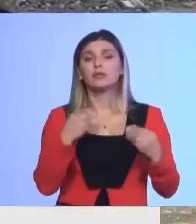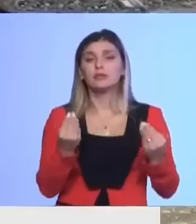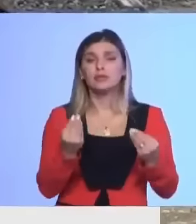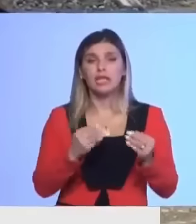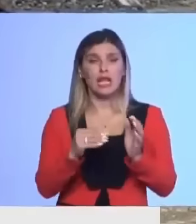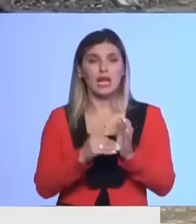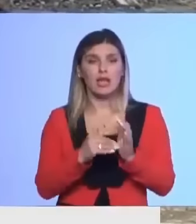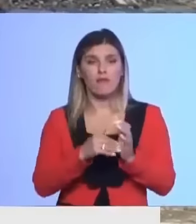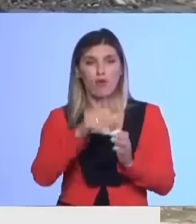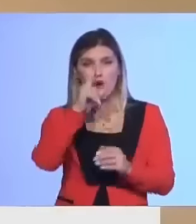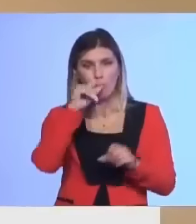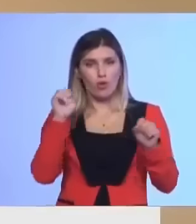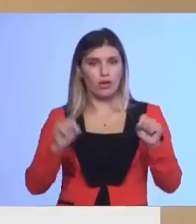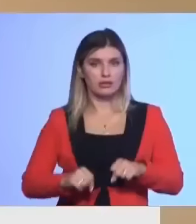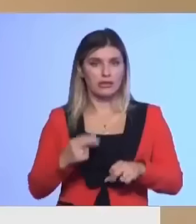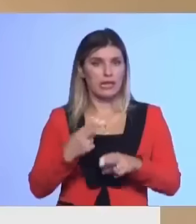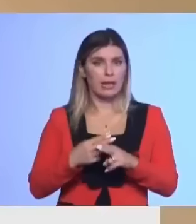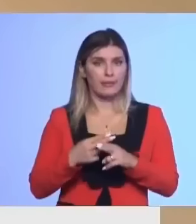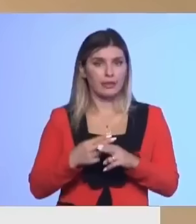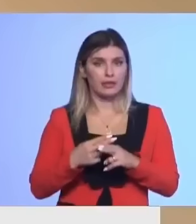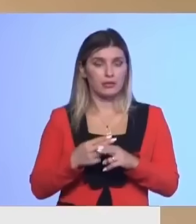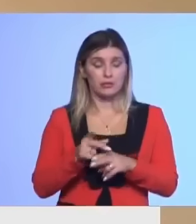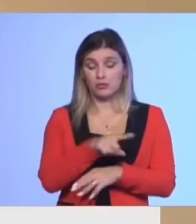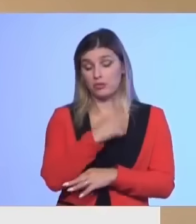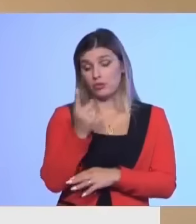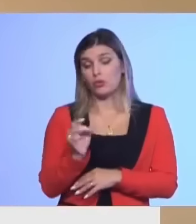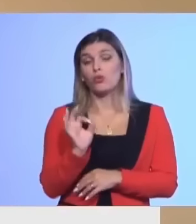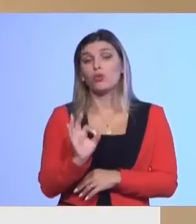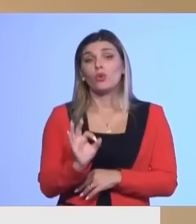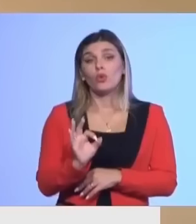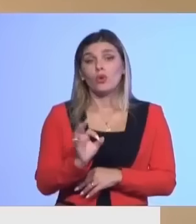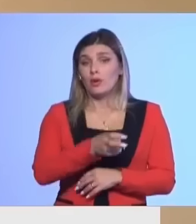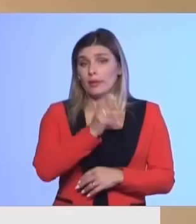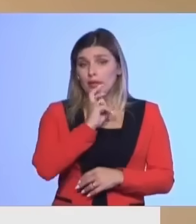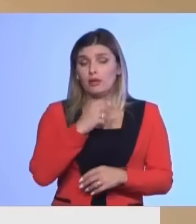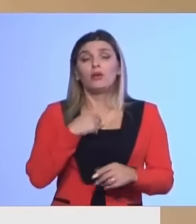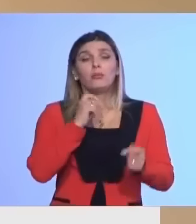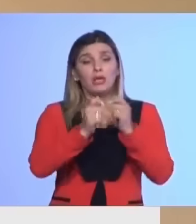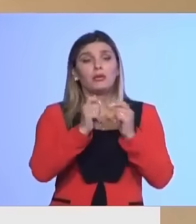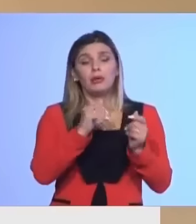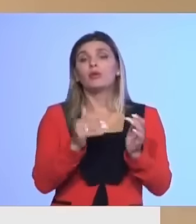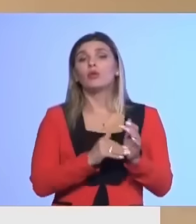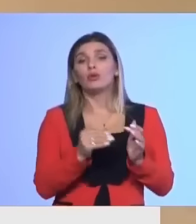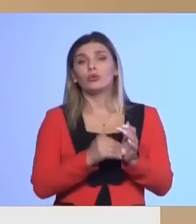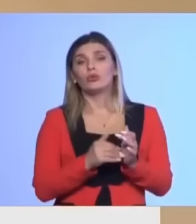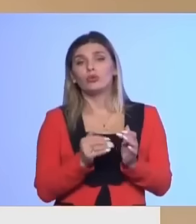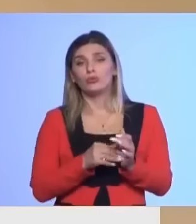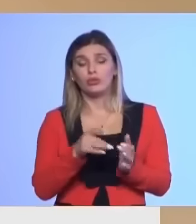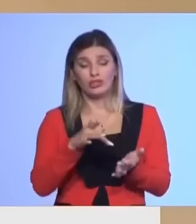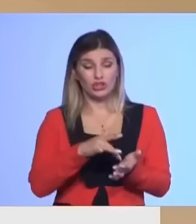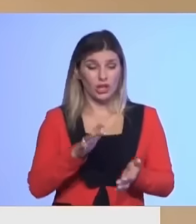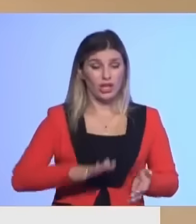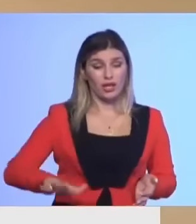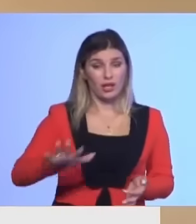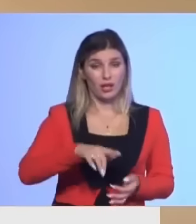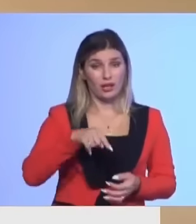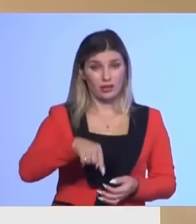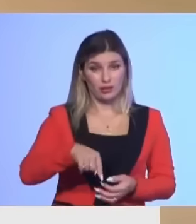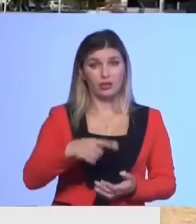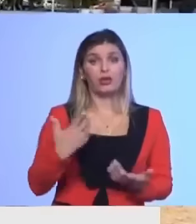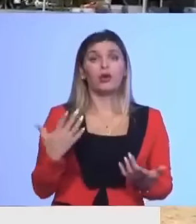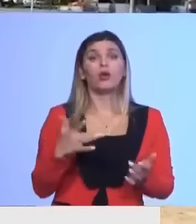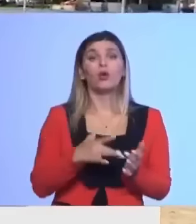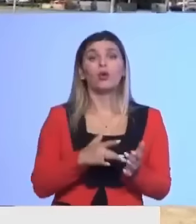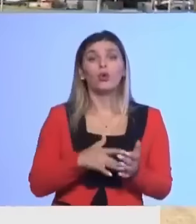edhe mbi komunën. Ende nuk kemi marrë një përgjigje dhe jemi në bisedime pasi që kjo bulevardi Agim Ramadani gjendet në